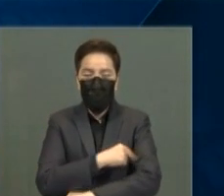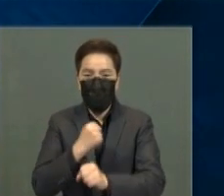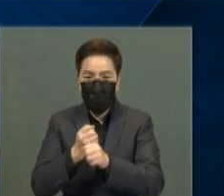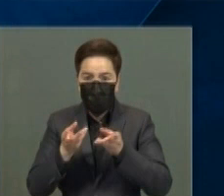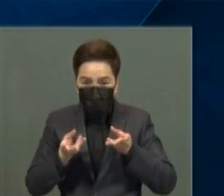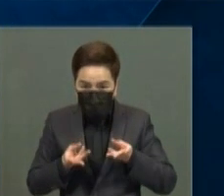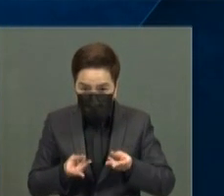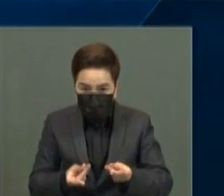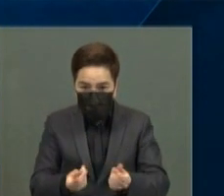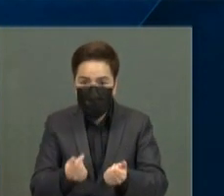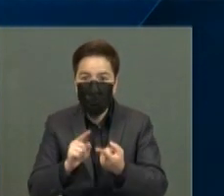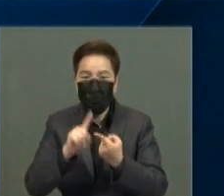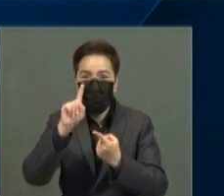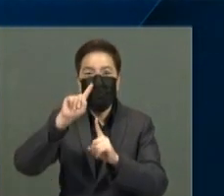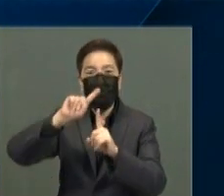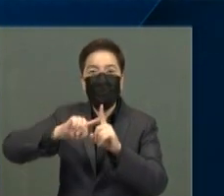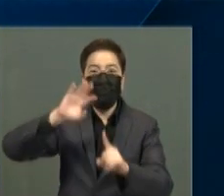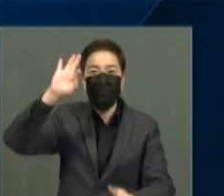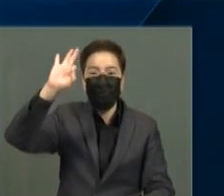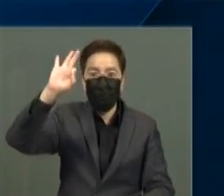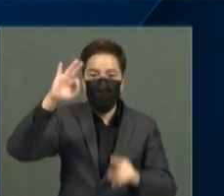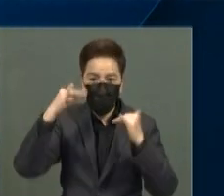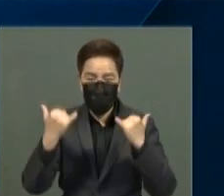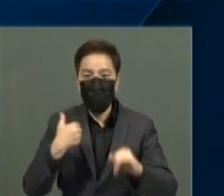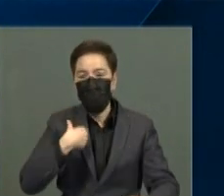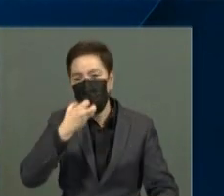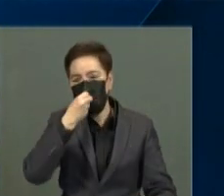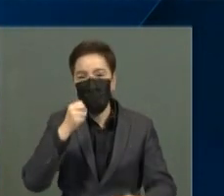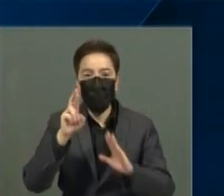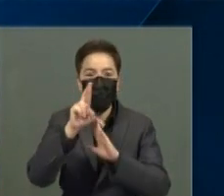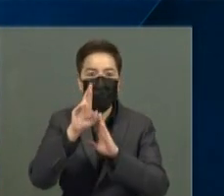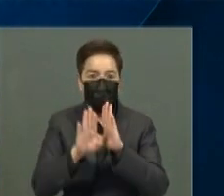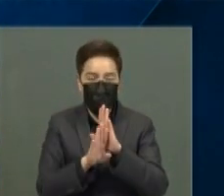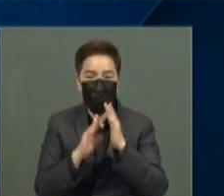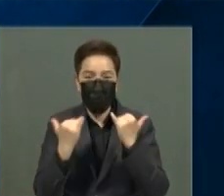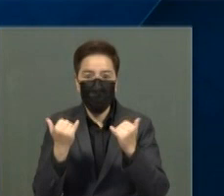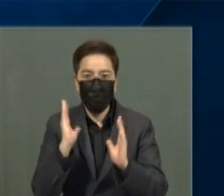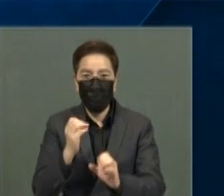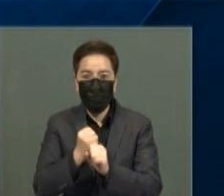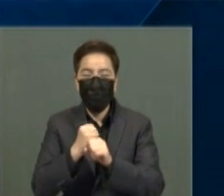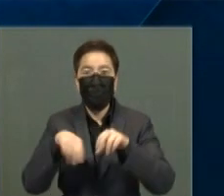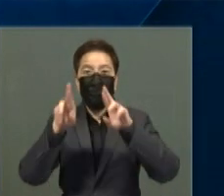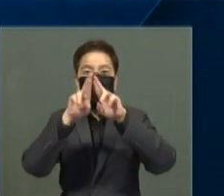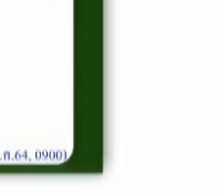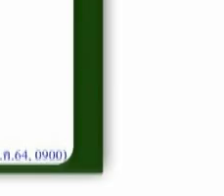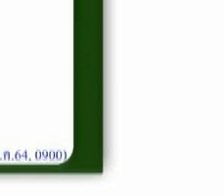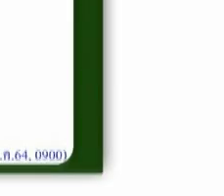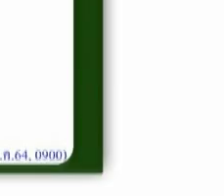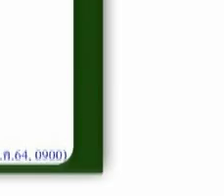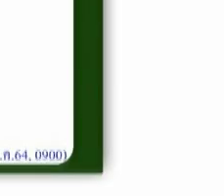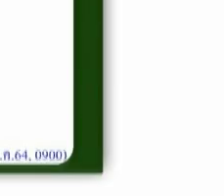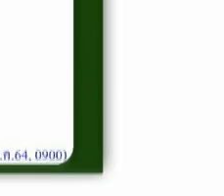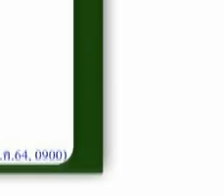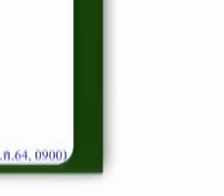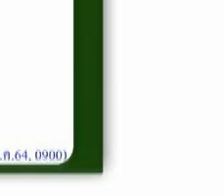ติ้งตามที่กระทรวงสาธารณสุขกำหนดเพื่อลดความเสี่ยงการแพร่โรคของสถานที่กิจการหรือกิจกรรมที่อนุญาต